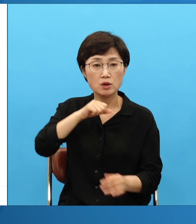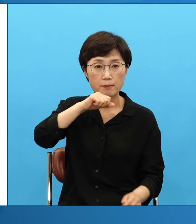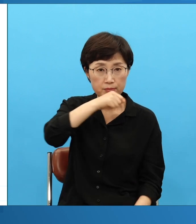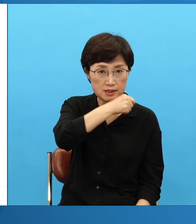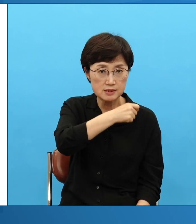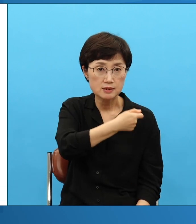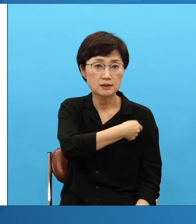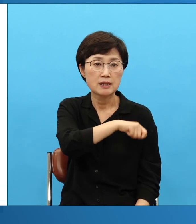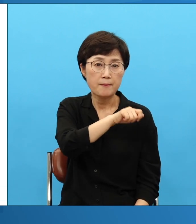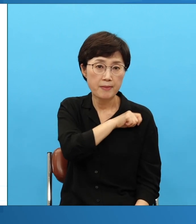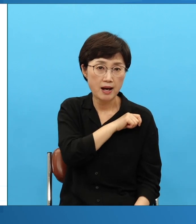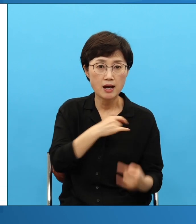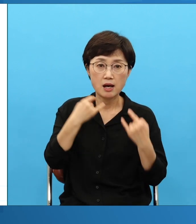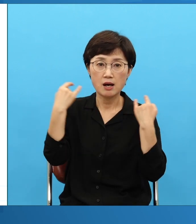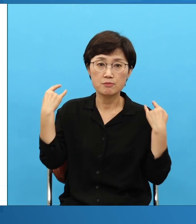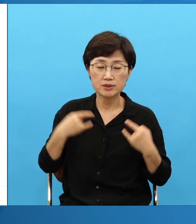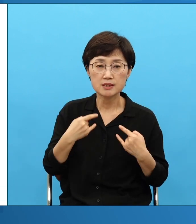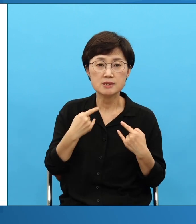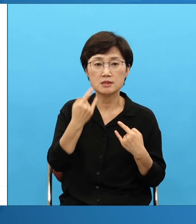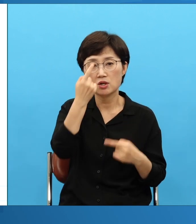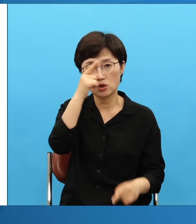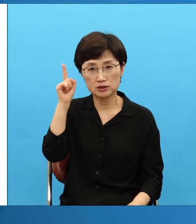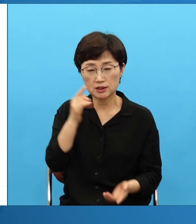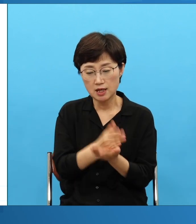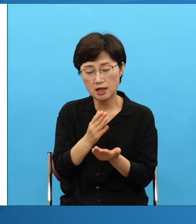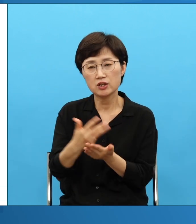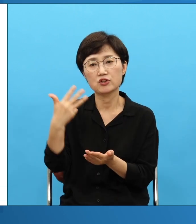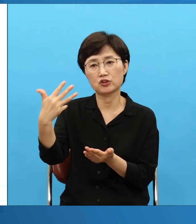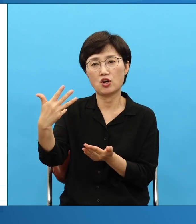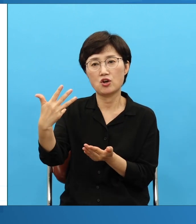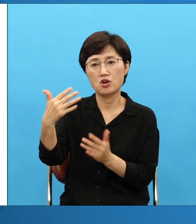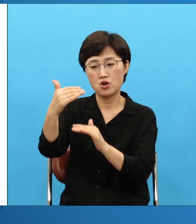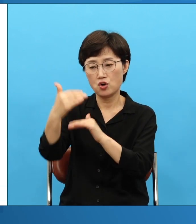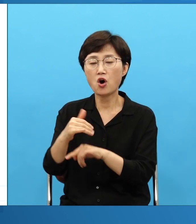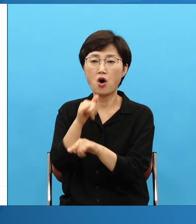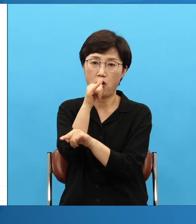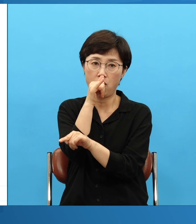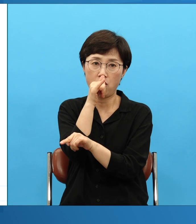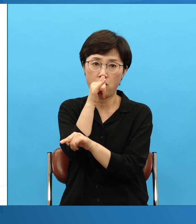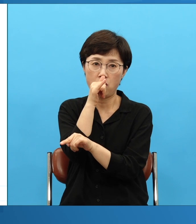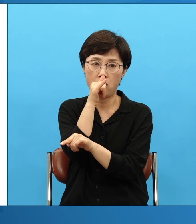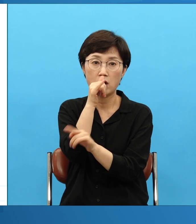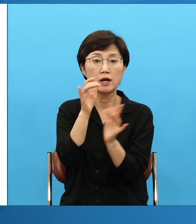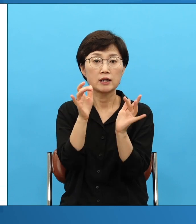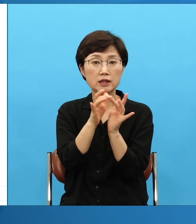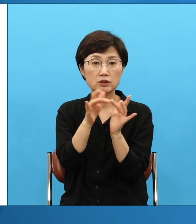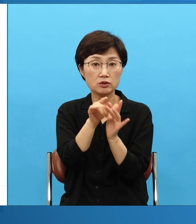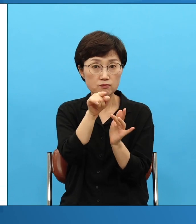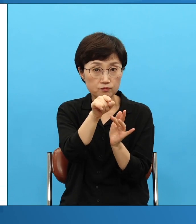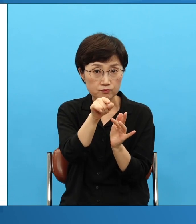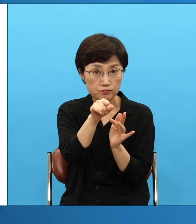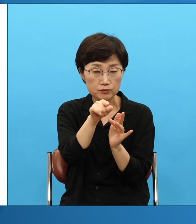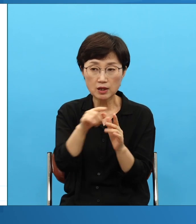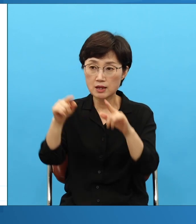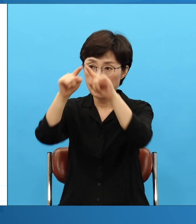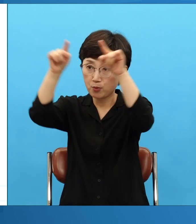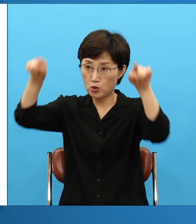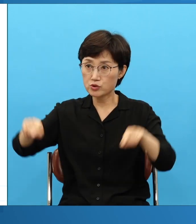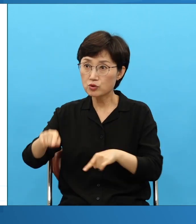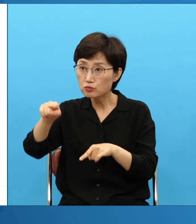스페인어, 프랑스어, 러시아어 등 8개 언어로 준비되어 있으며 위아.kr